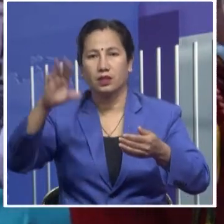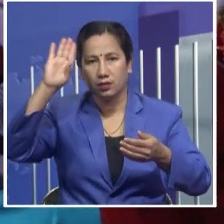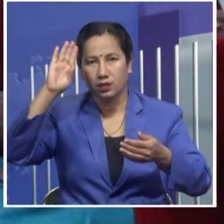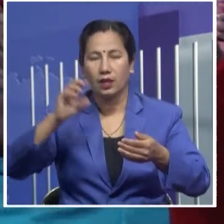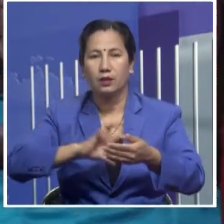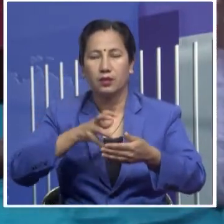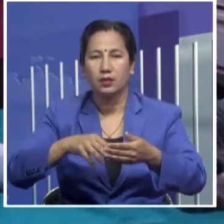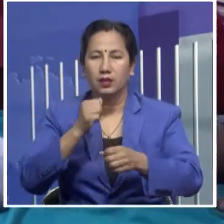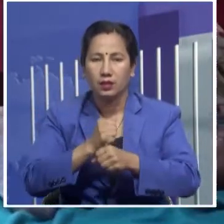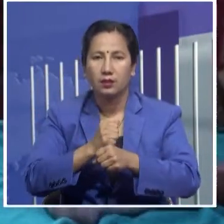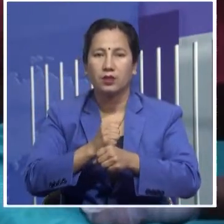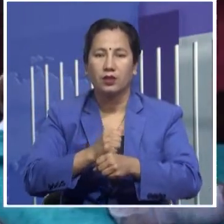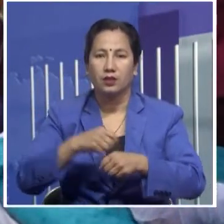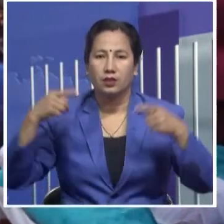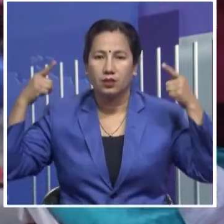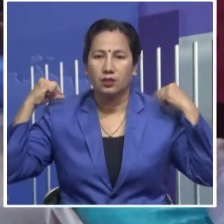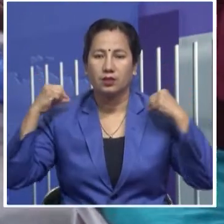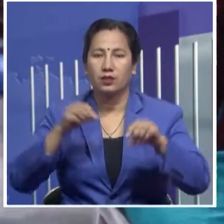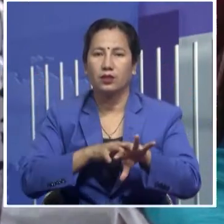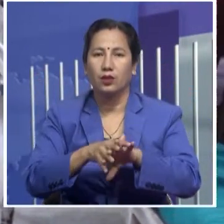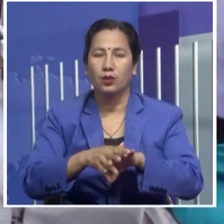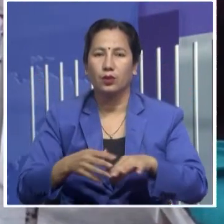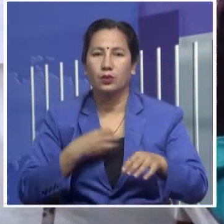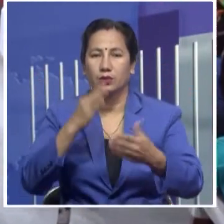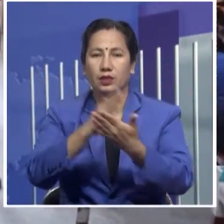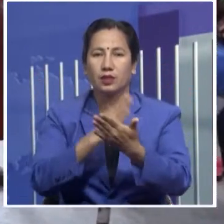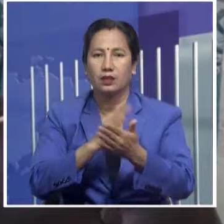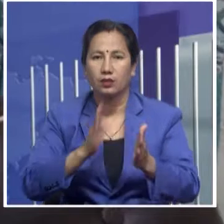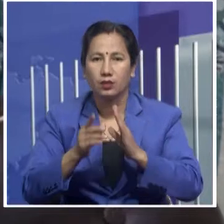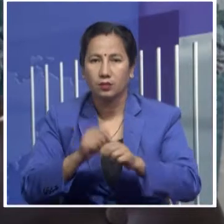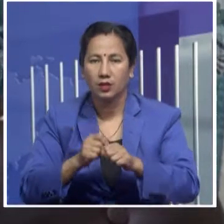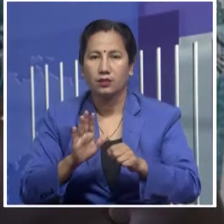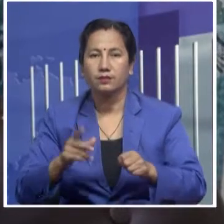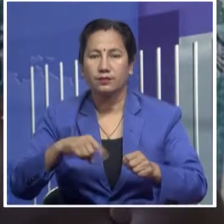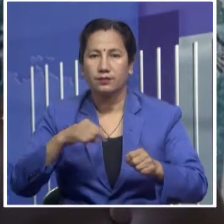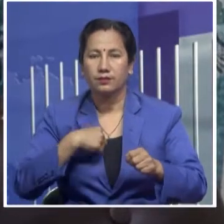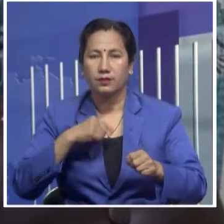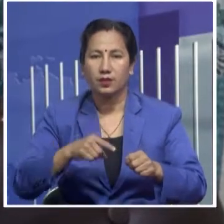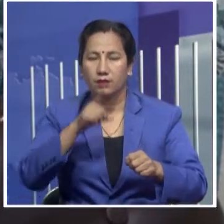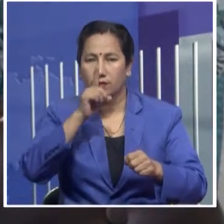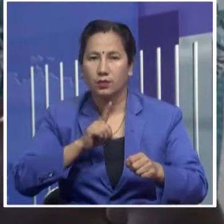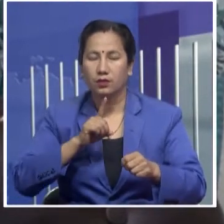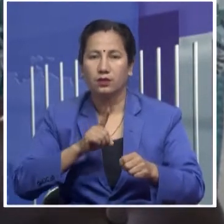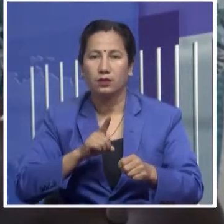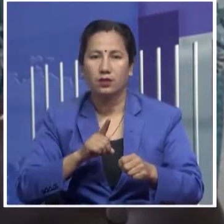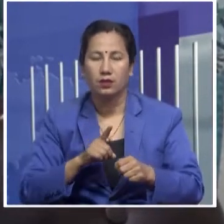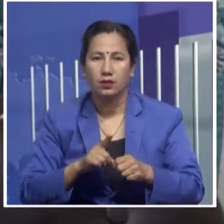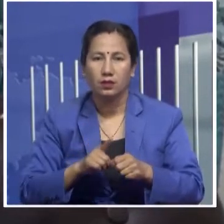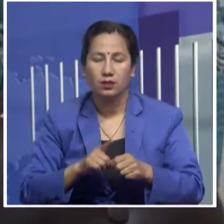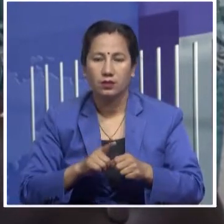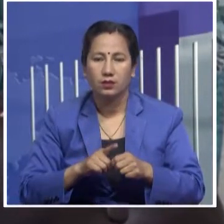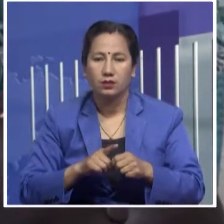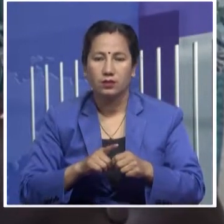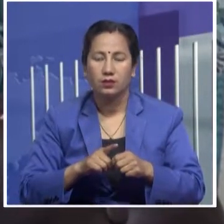प्रदेशमा कार्यरत नर्सहरूका लागि प्रोत्साहन कार्यक्रम गर्ने योजना बनाएको छ। हामी यो वर्ष अस्पतालको